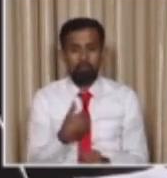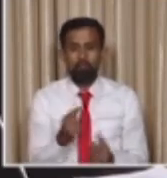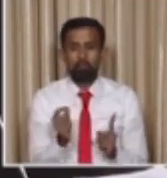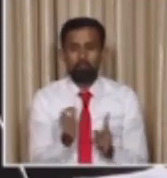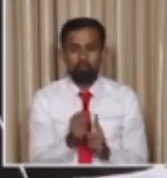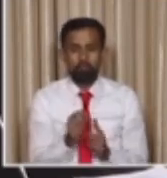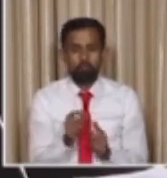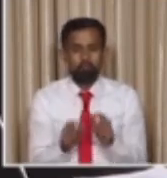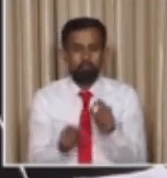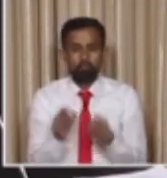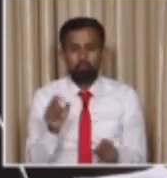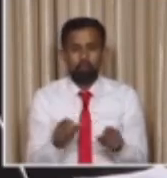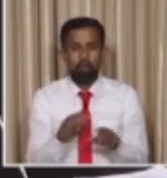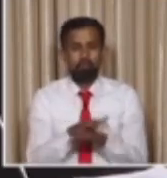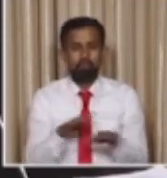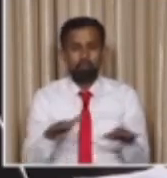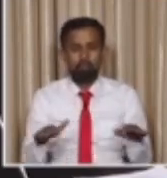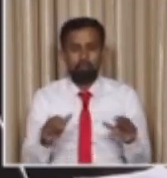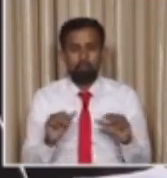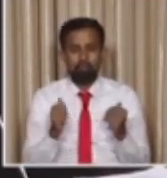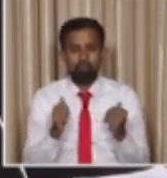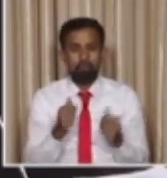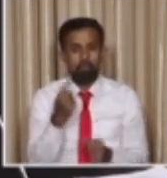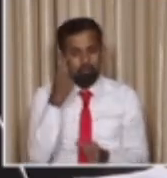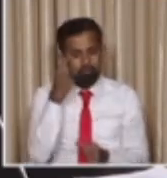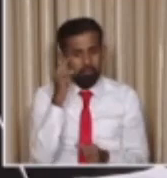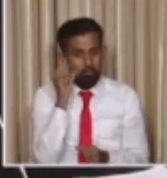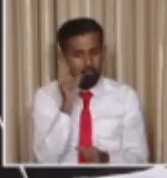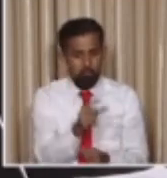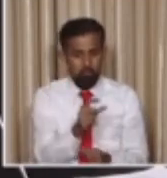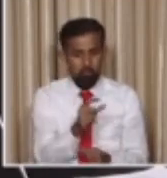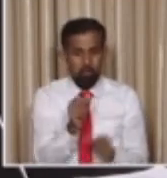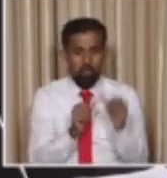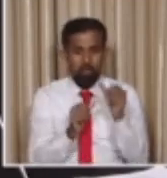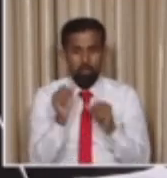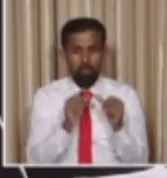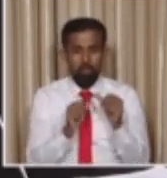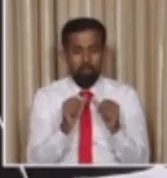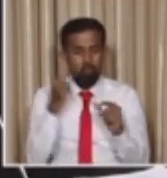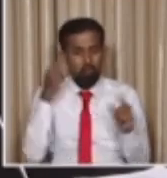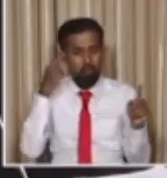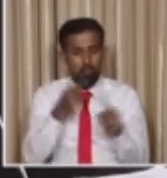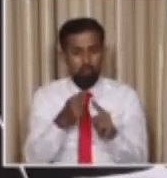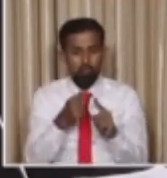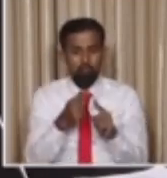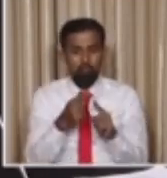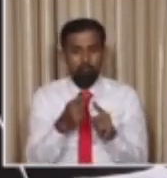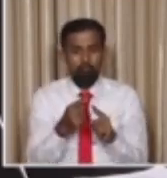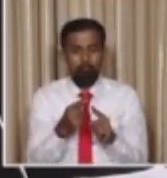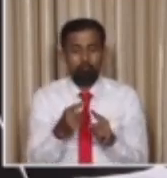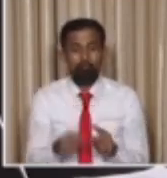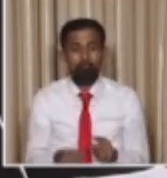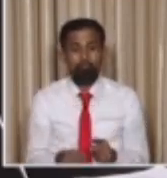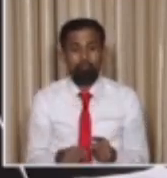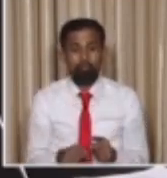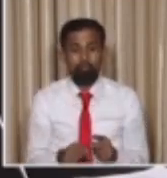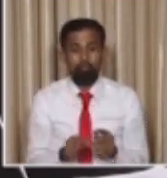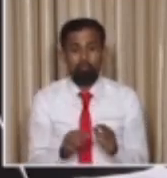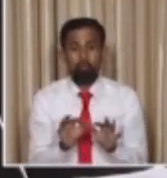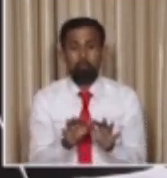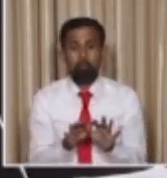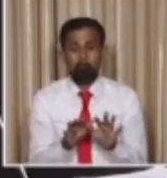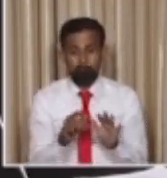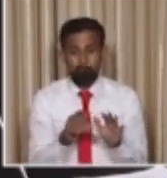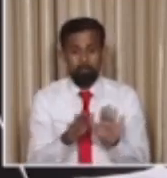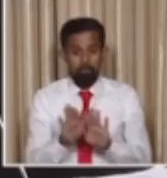දුප්පත් ජනතාව සහ දරුවන්ගේ ජීවිත ගැන කල්පනා කරලා බලලා ඖෂධ පිළිබඳ යම් කිසි ආකාරයක මැනේජ්මන්ට් ඔඩිට්